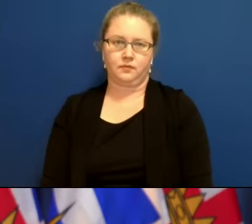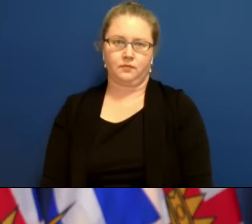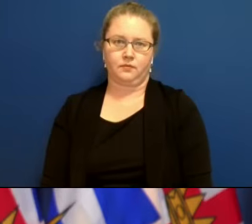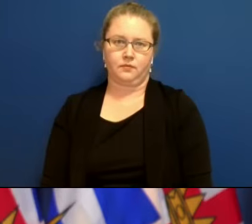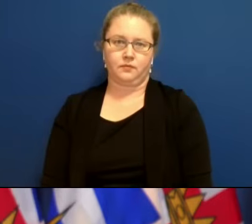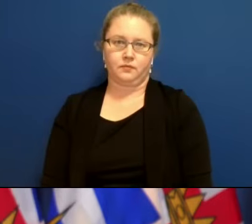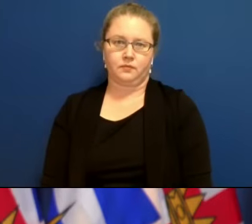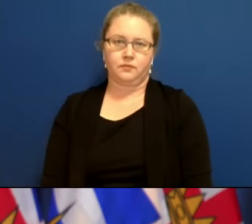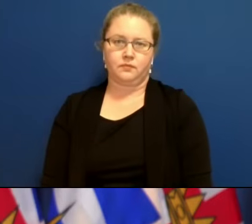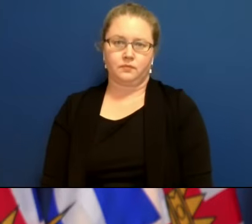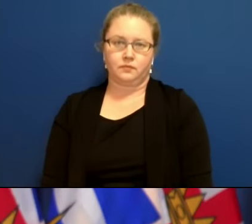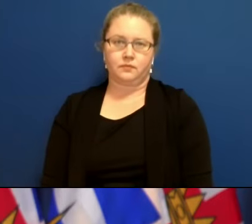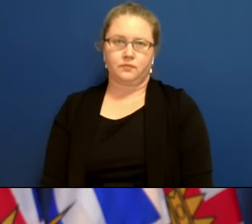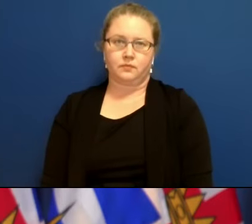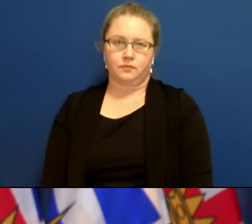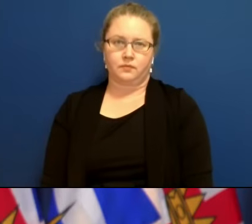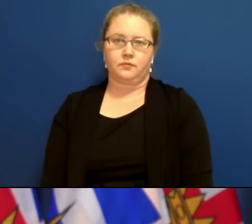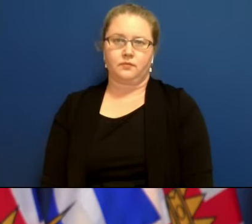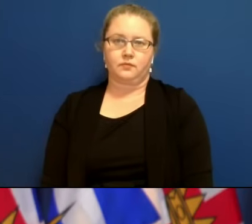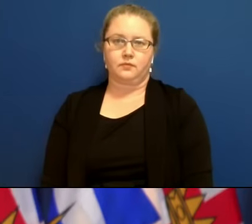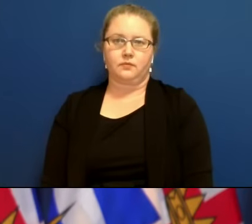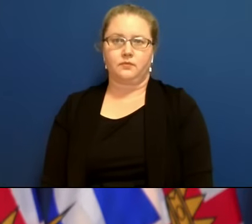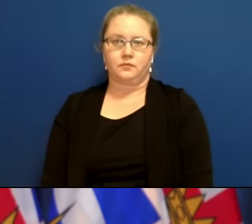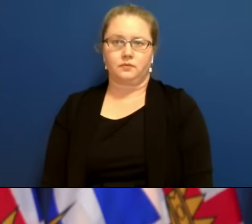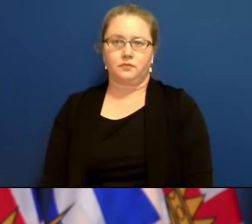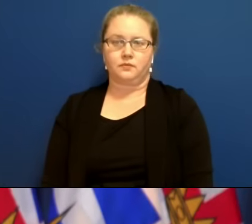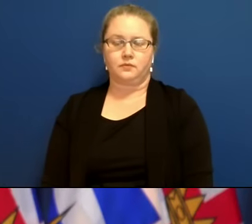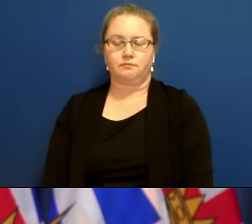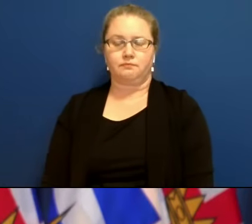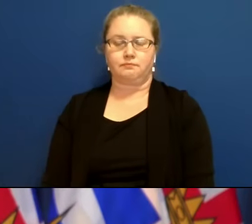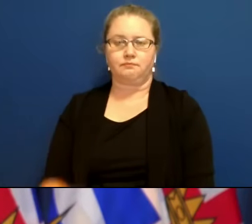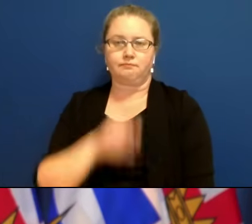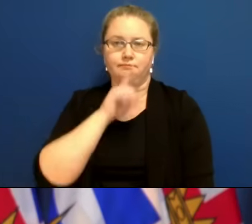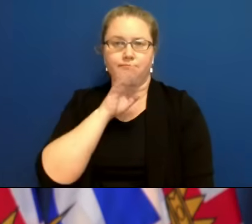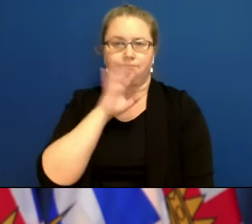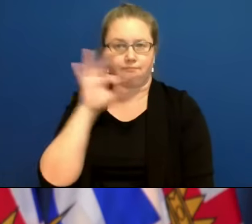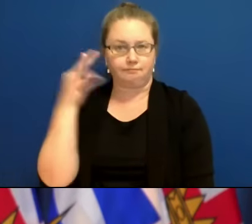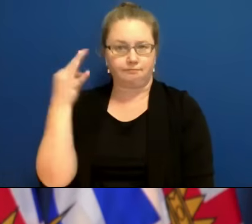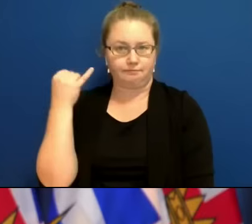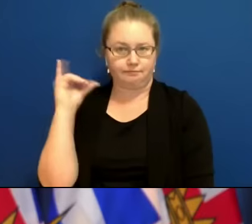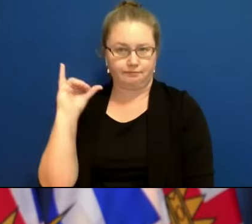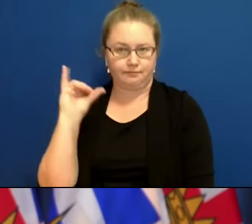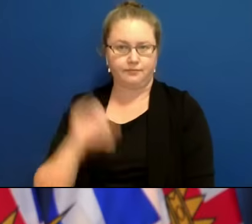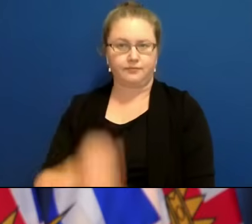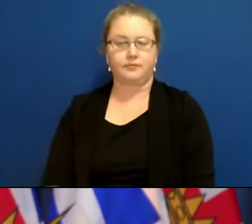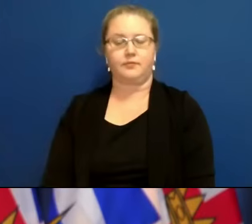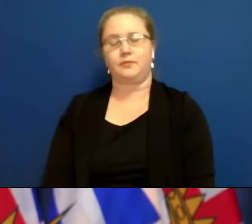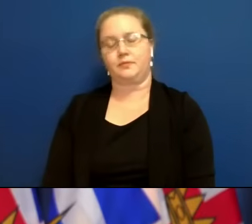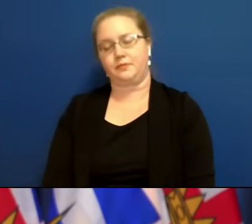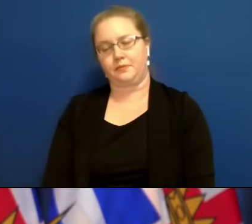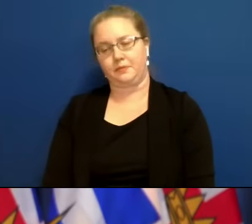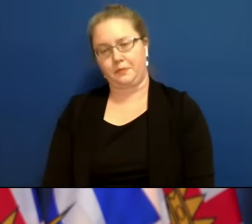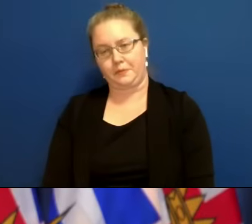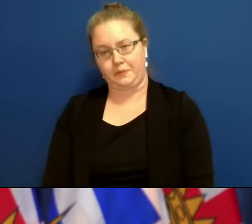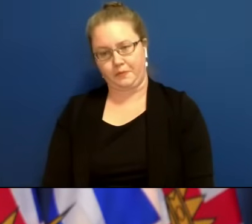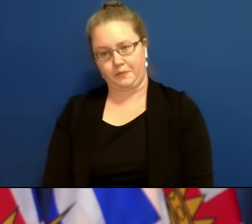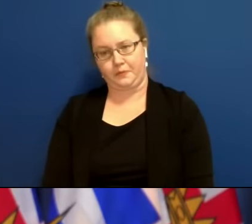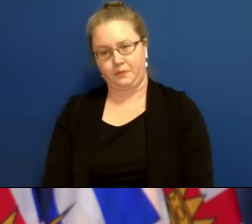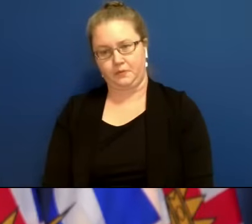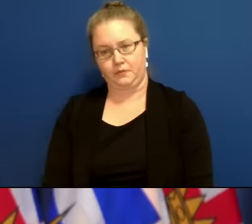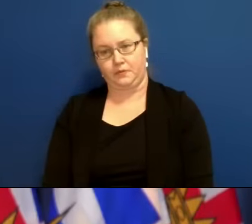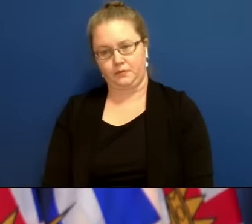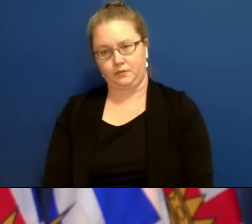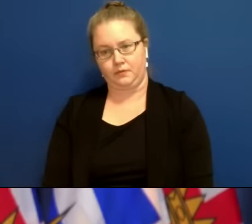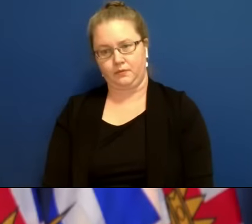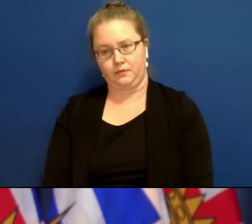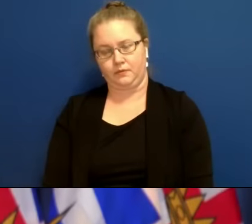a, parmi l'ensemble des cas confirmés de COVID-19, 155 personnes sont actuellement hospitalisées. Ça c'est